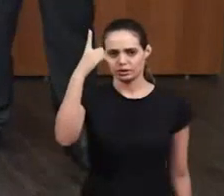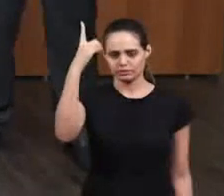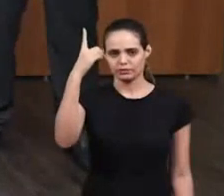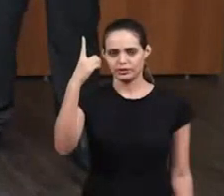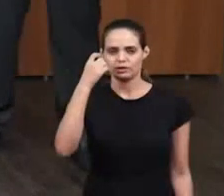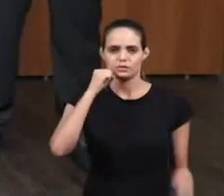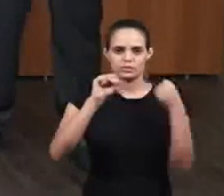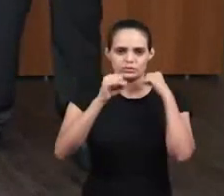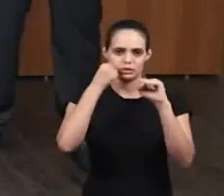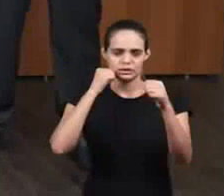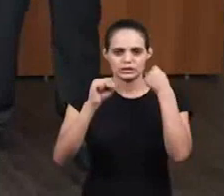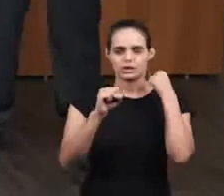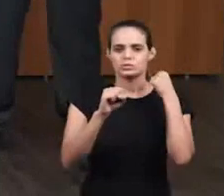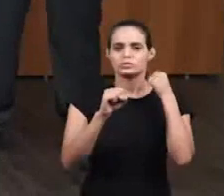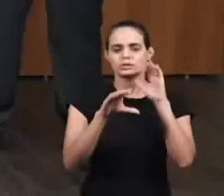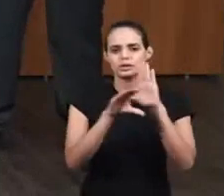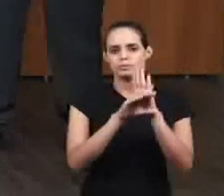Gelobt sei der Name des Herrn.